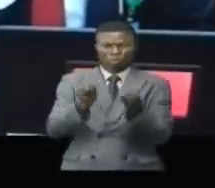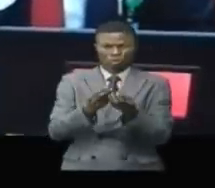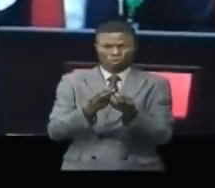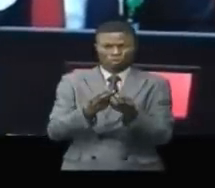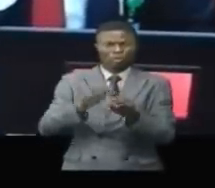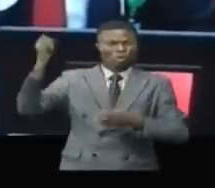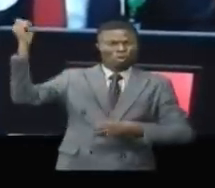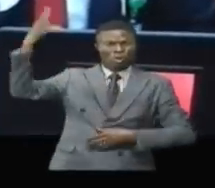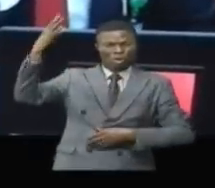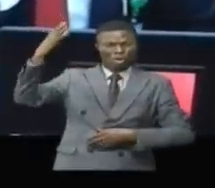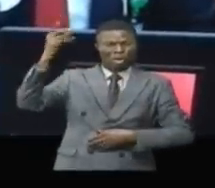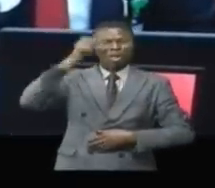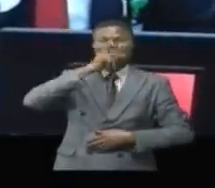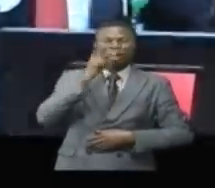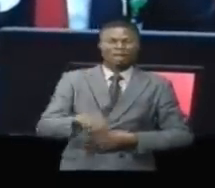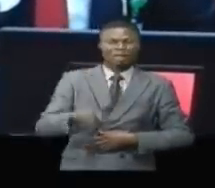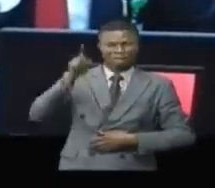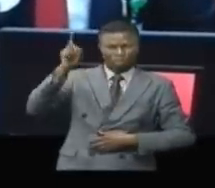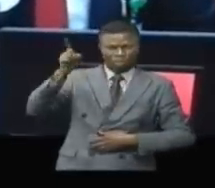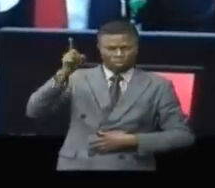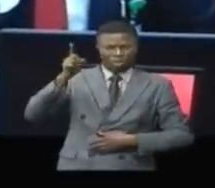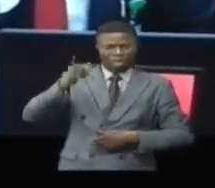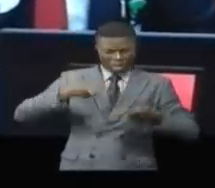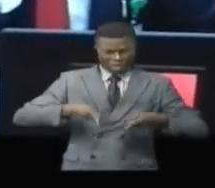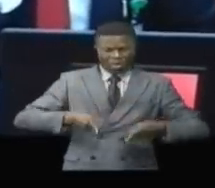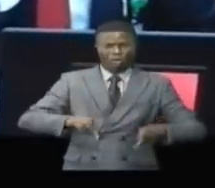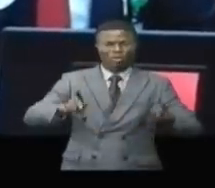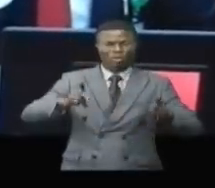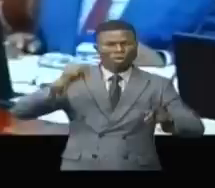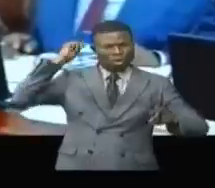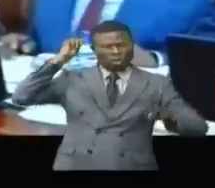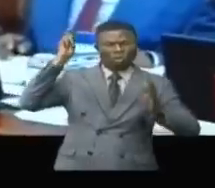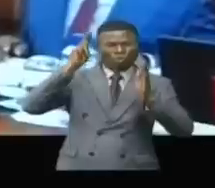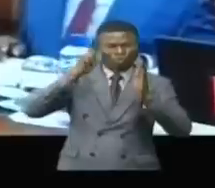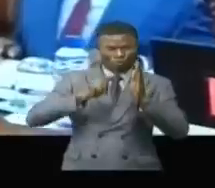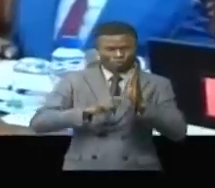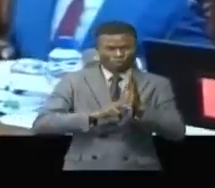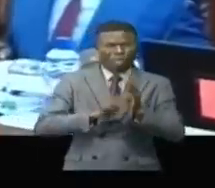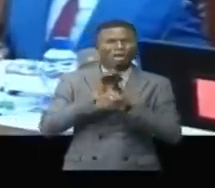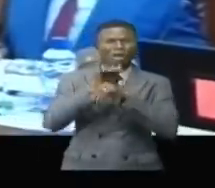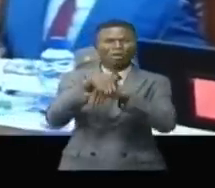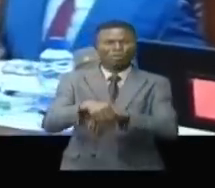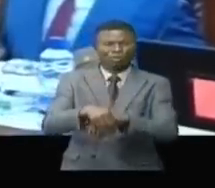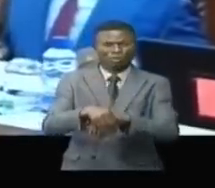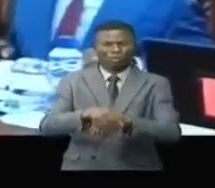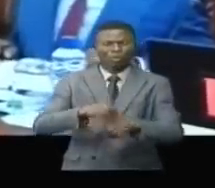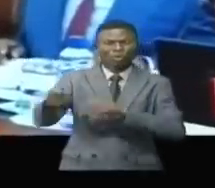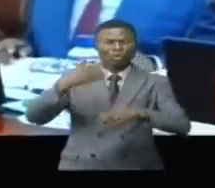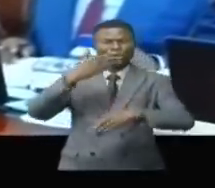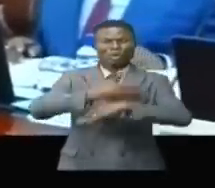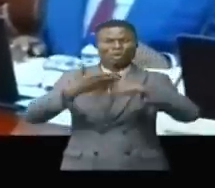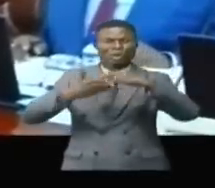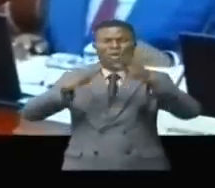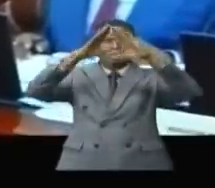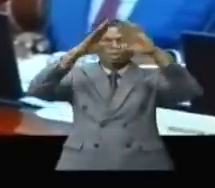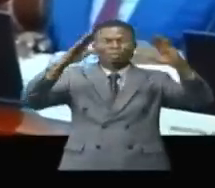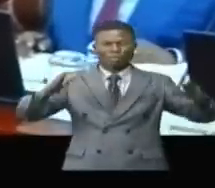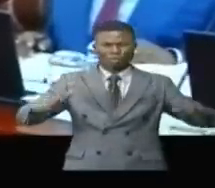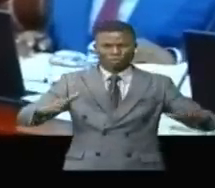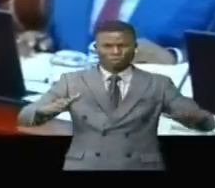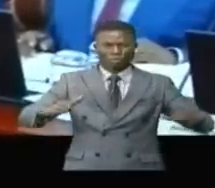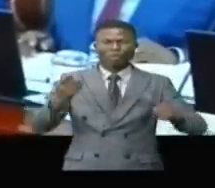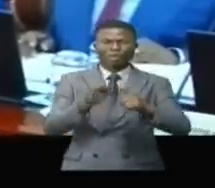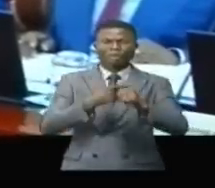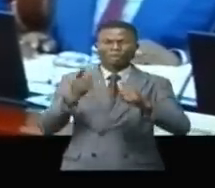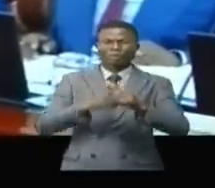panneaux préfabriqués à Kisangani permettra au gouvernement de participer au marché des constructions des bâtiments, surtout